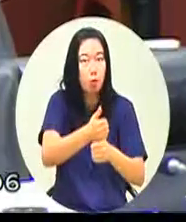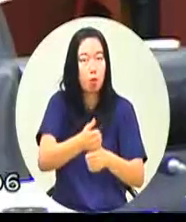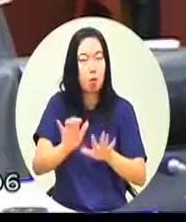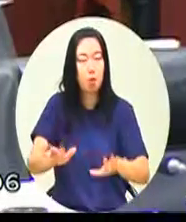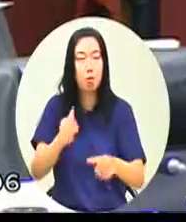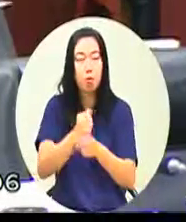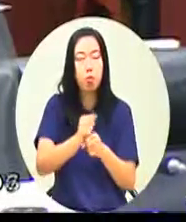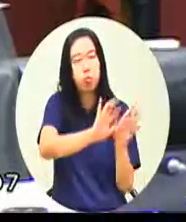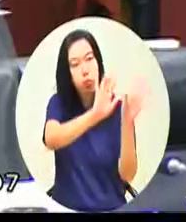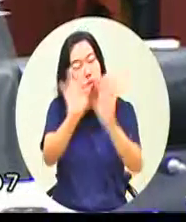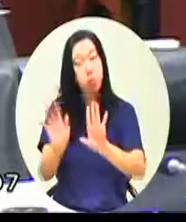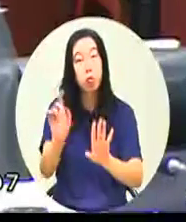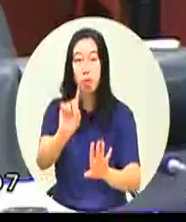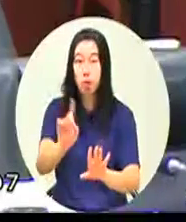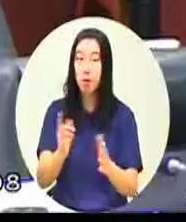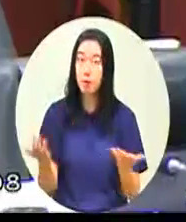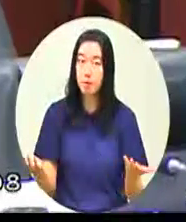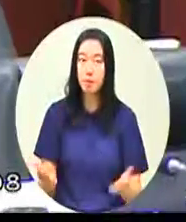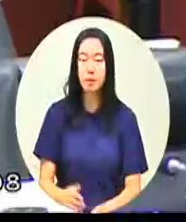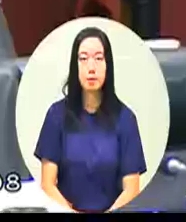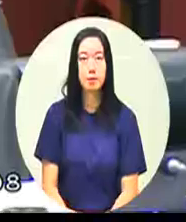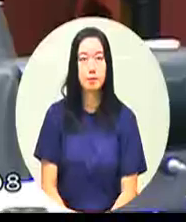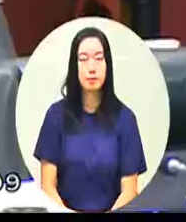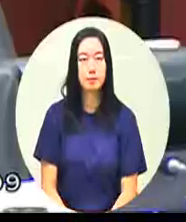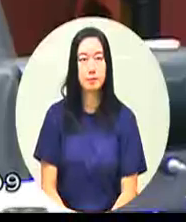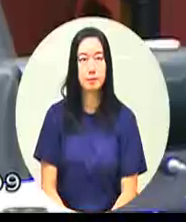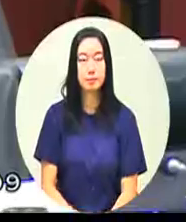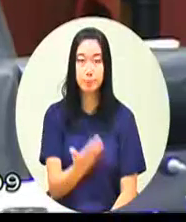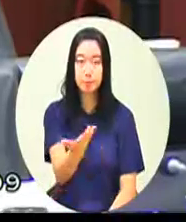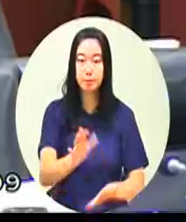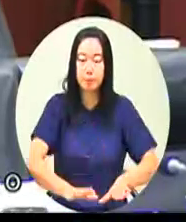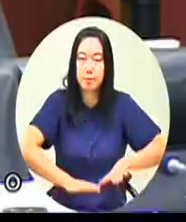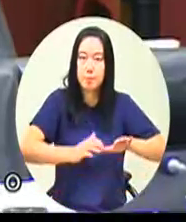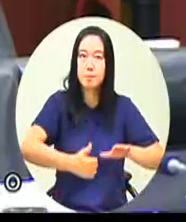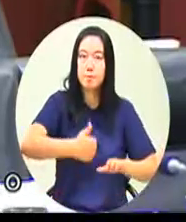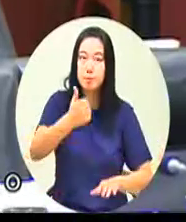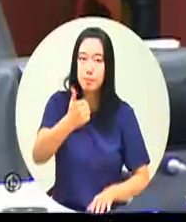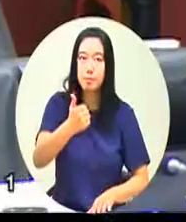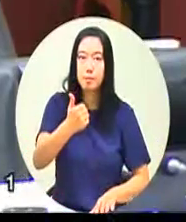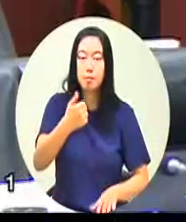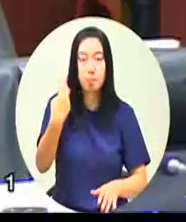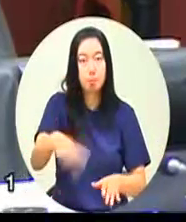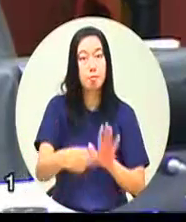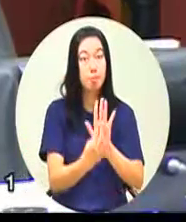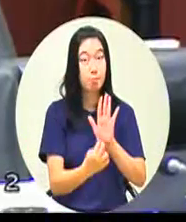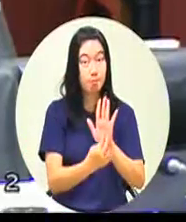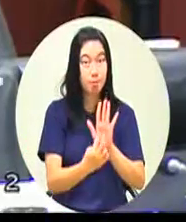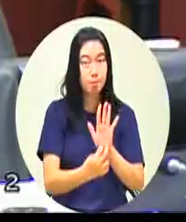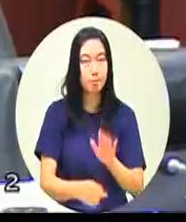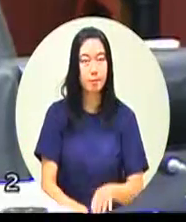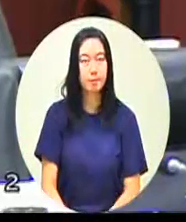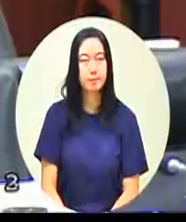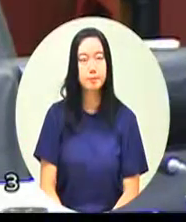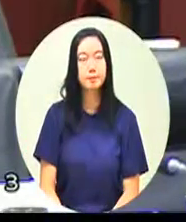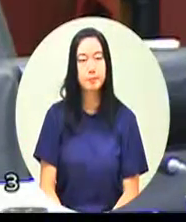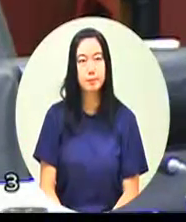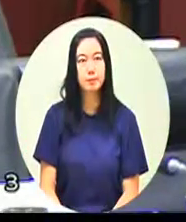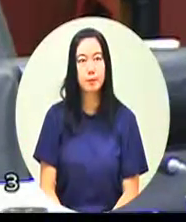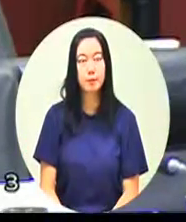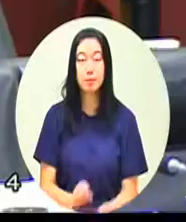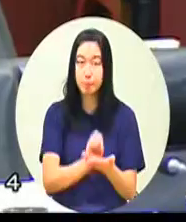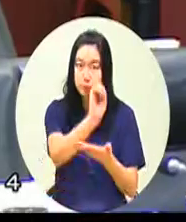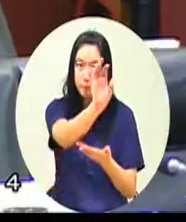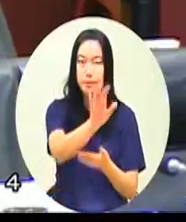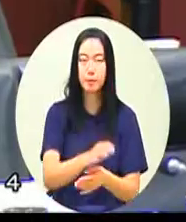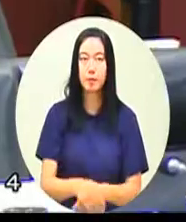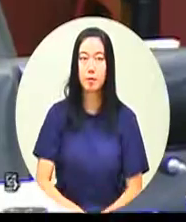进度为何，也是请我们洪科长你这边来说明一下。 谢 谢主席。王爷，我们这个案子其